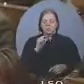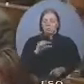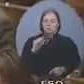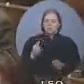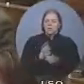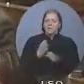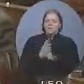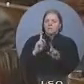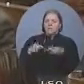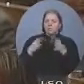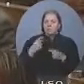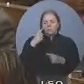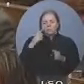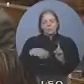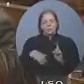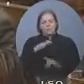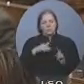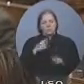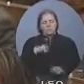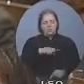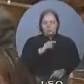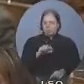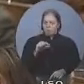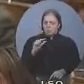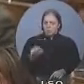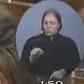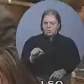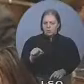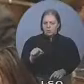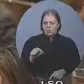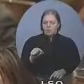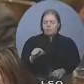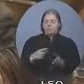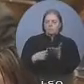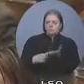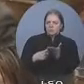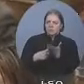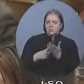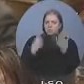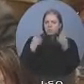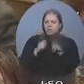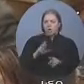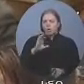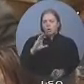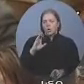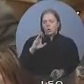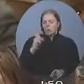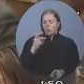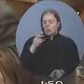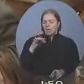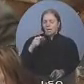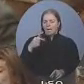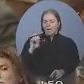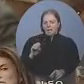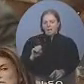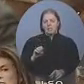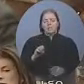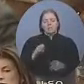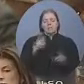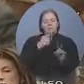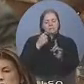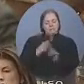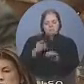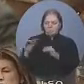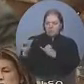fait pour l'environnement. Notre gouvernement a participé avec les négociations à l'accord de Copenhague. On a harmonisé les cibles avec celles